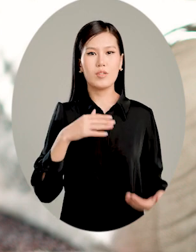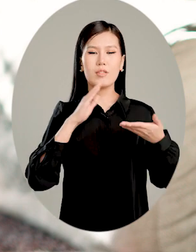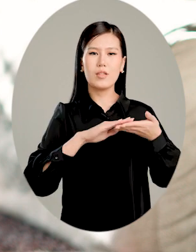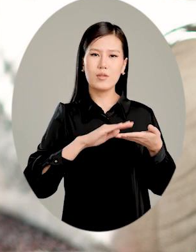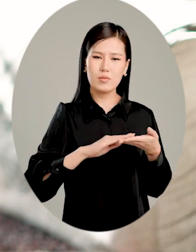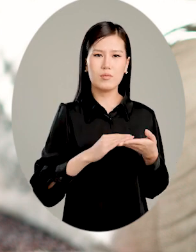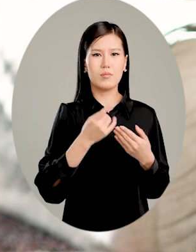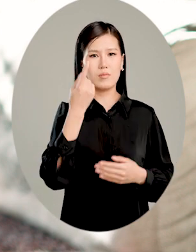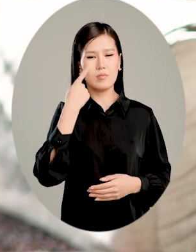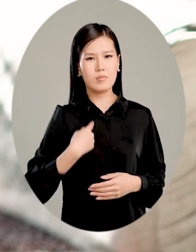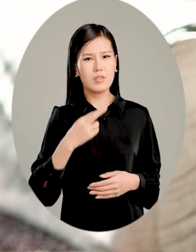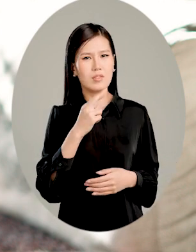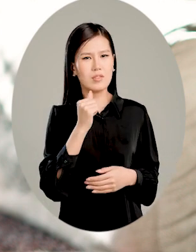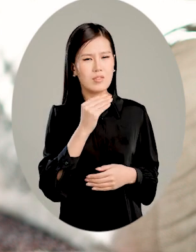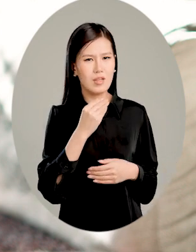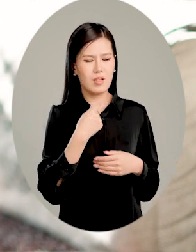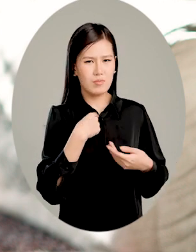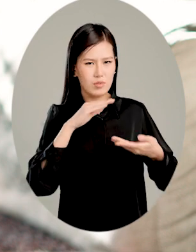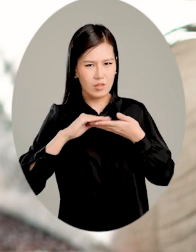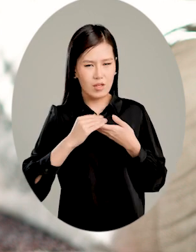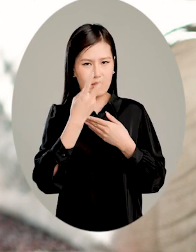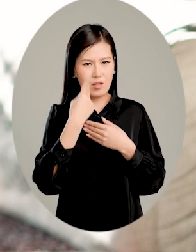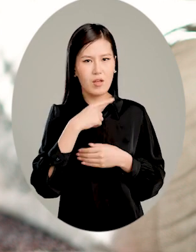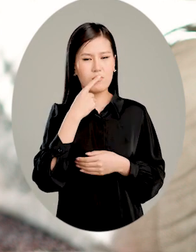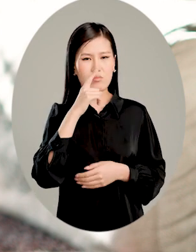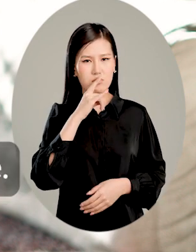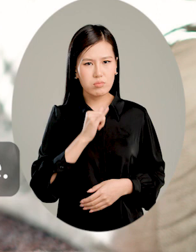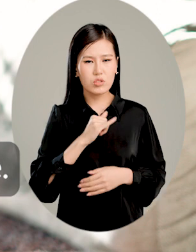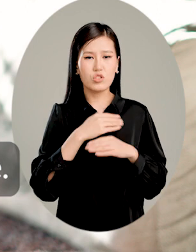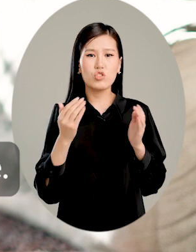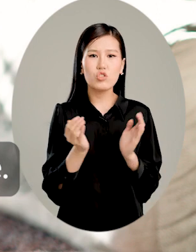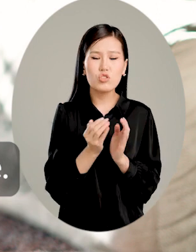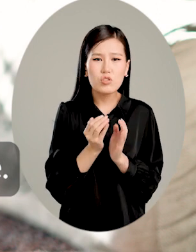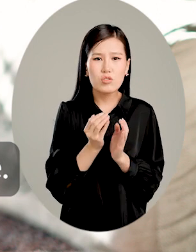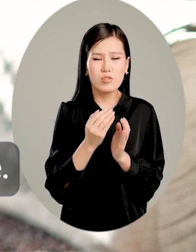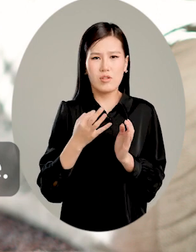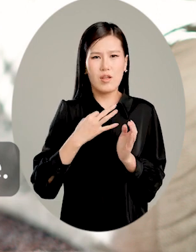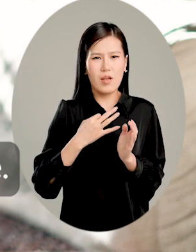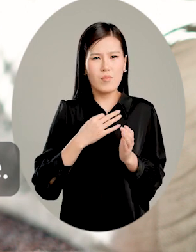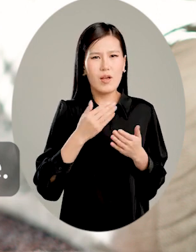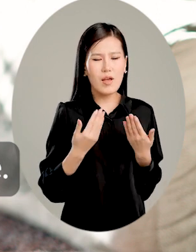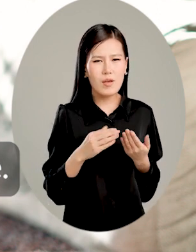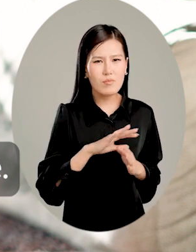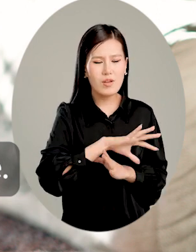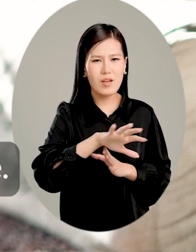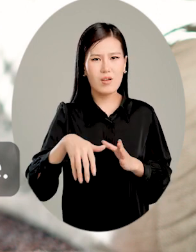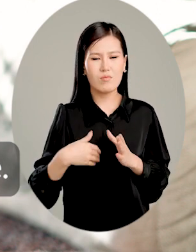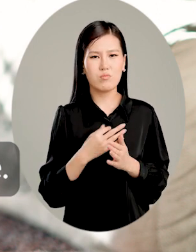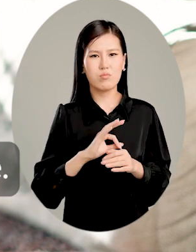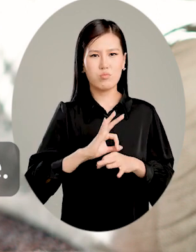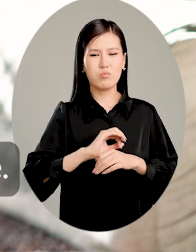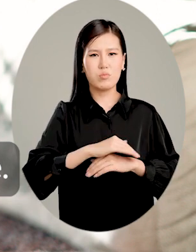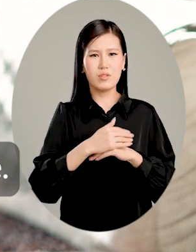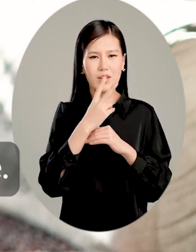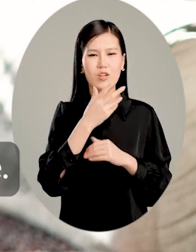Хүмүүстэй танилцаад өөрөө өөрийгөө бас таних мэдээд өөрөө өөрийгөө тэтгэн дэлхий бий